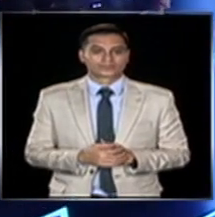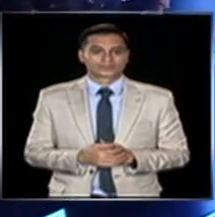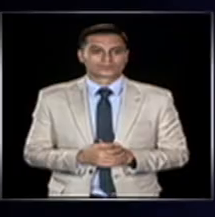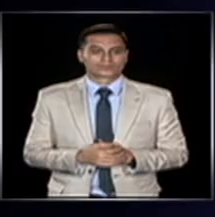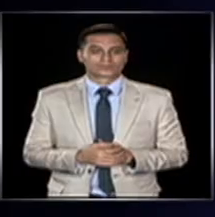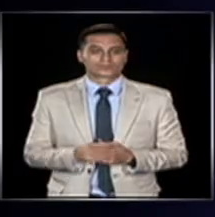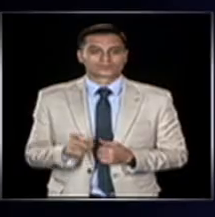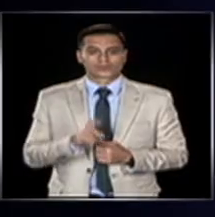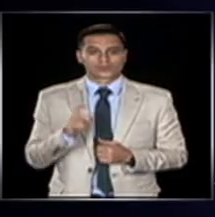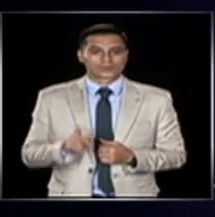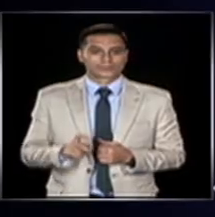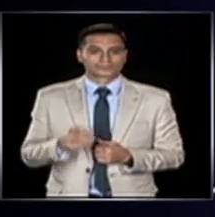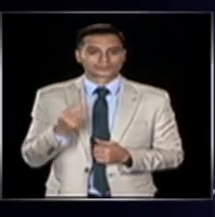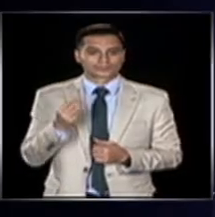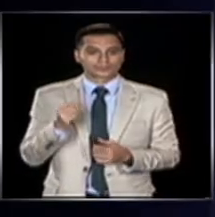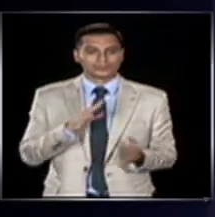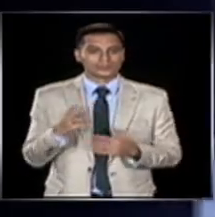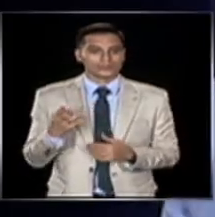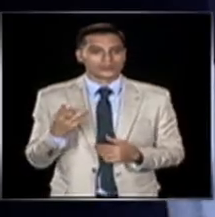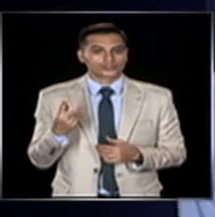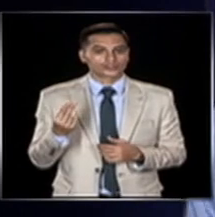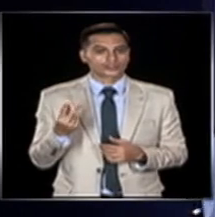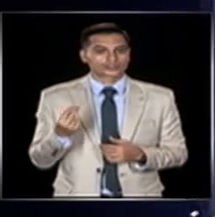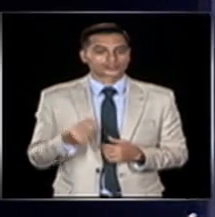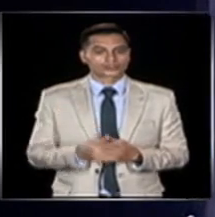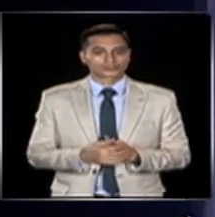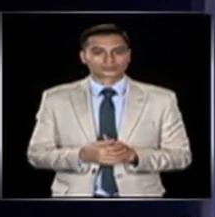يا ترى السؤال ب30 نقطة ولا ب20 نقطة؟